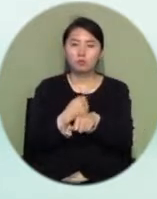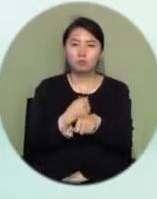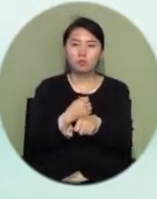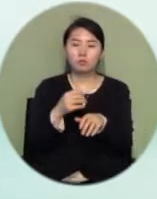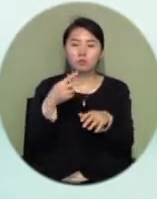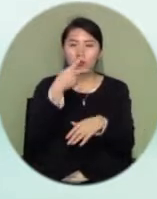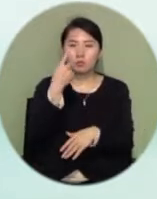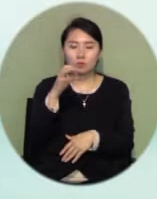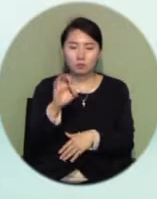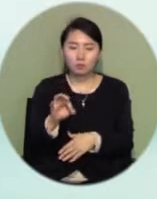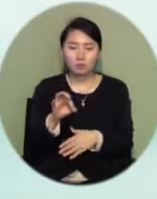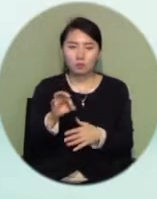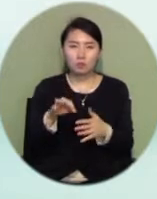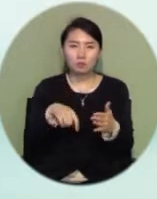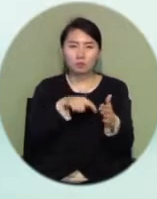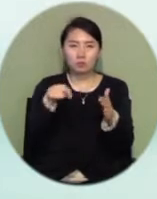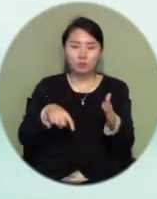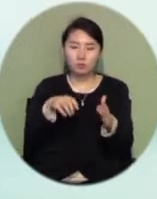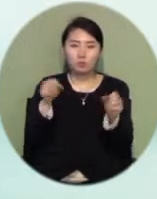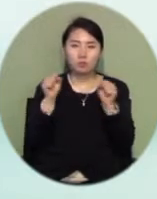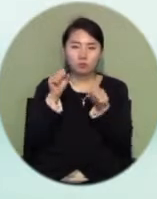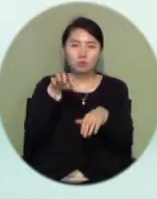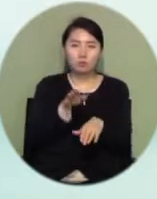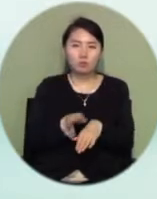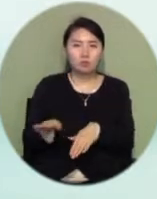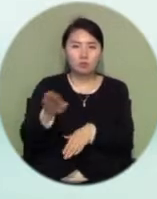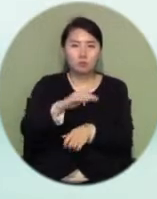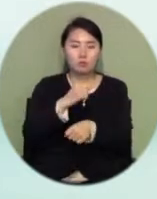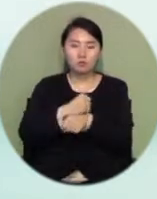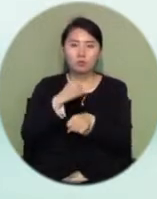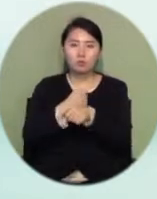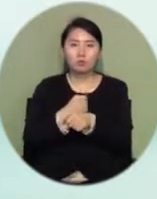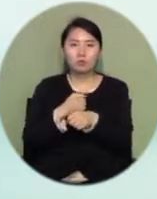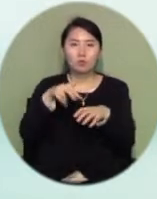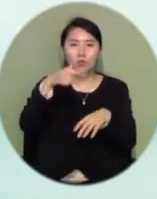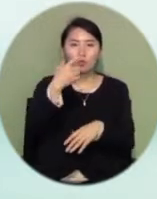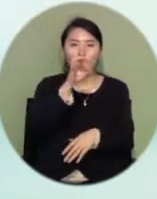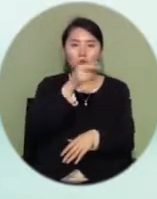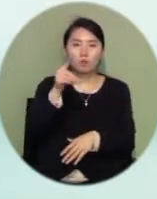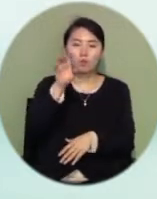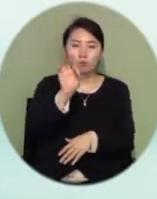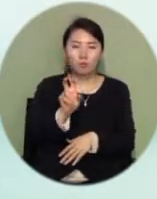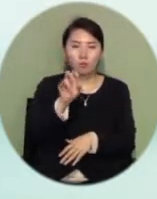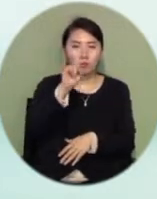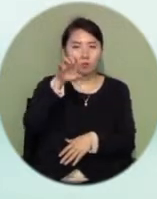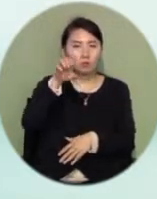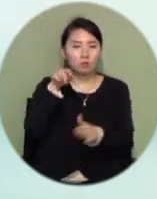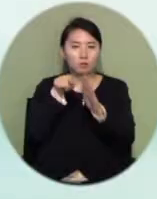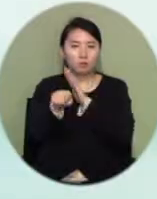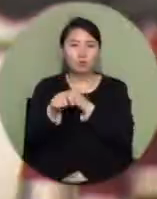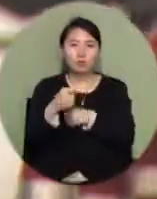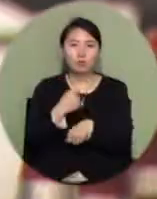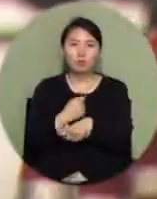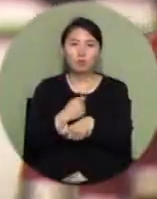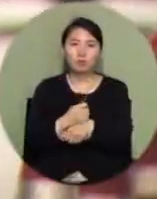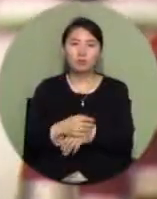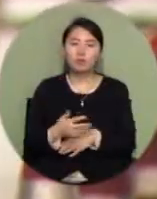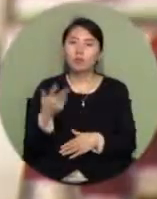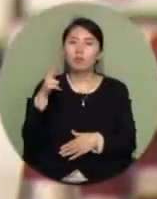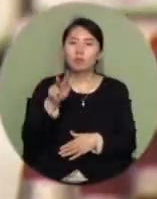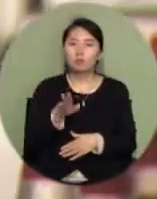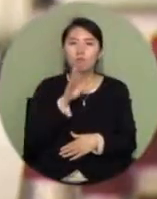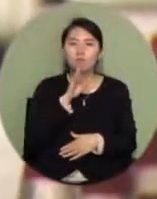동부 간선도로에서 북부 간선도로로 우회하거나 종합로를 타고 기름 IC로 진입해야 합니다.